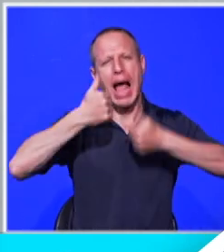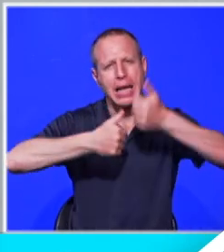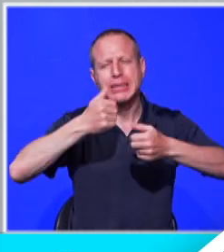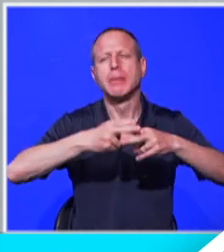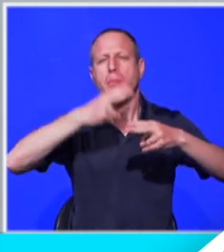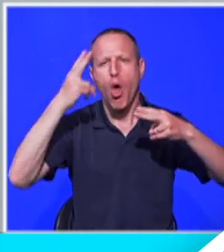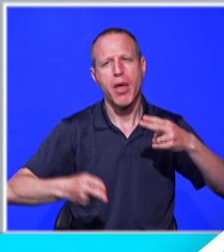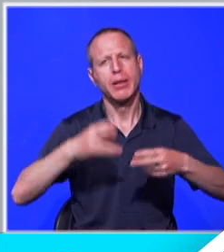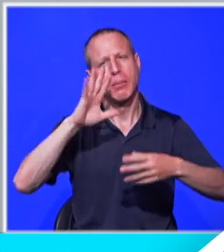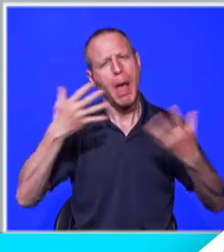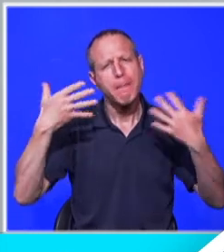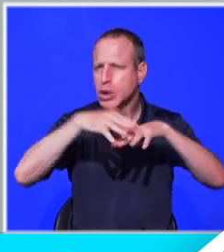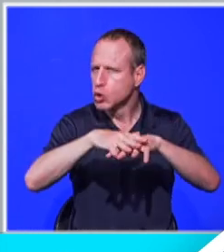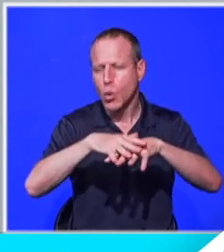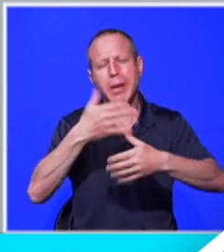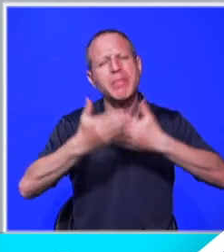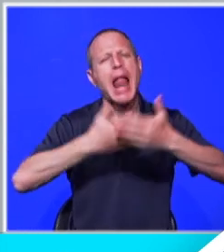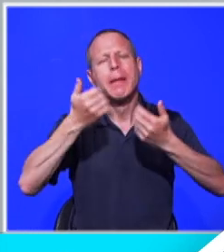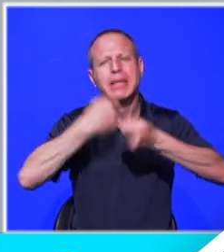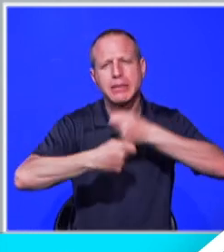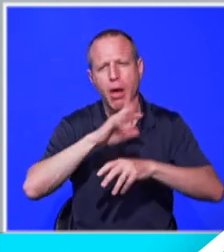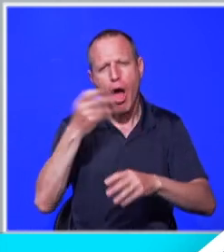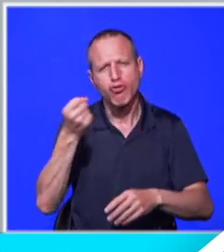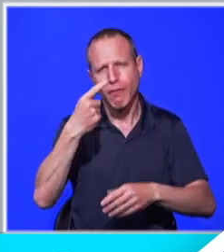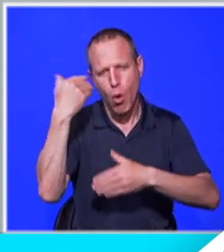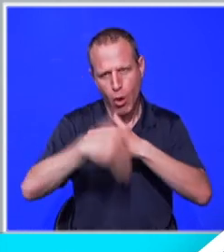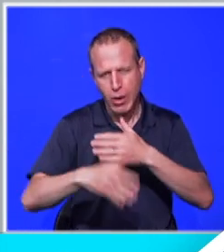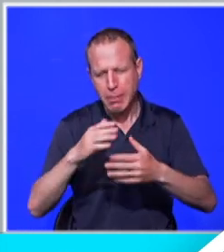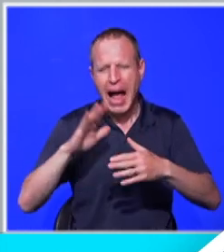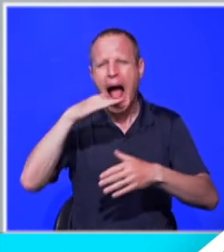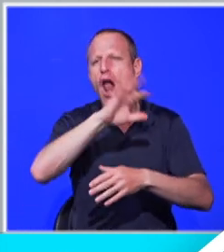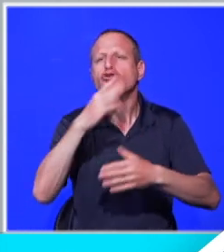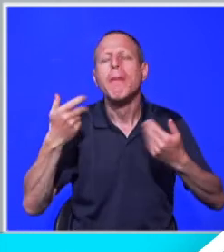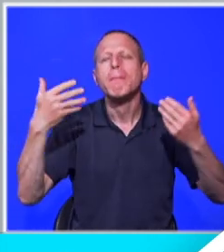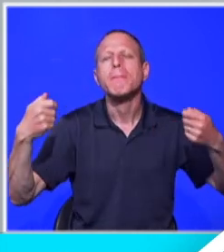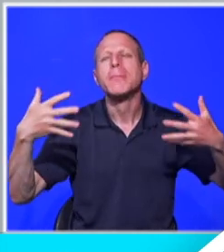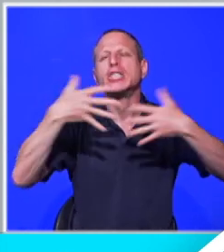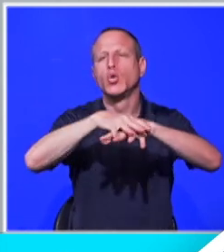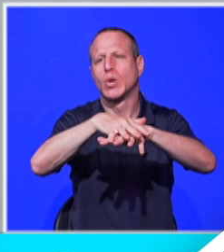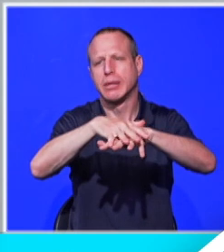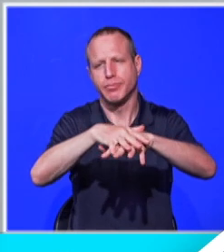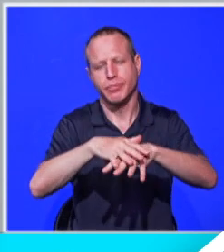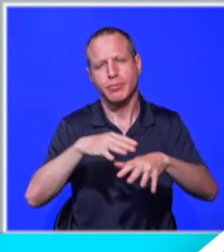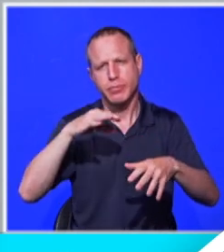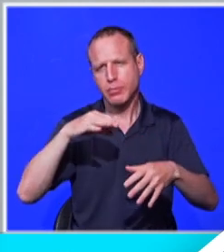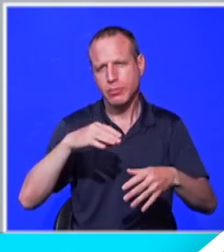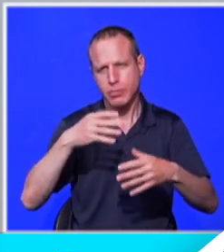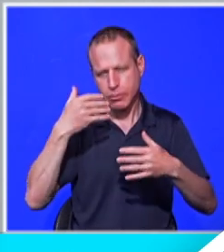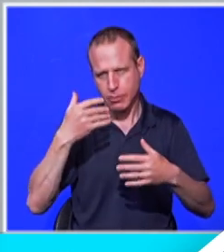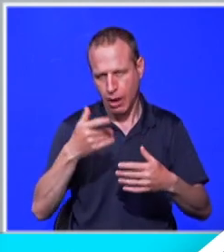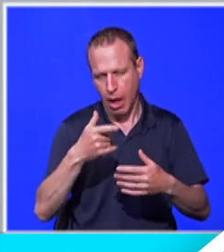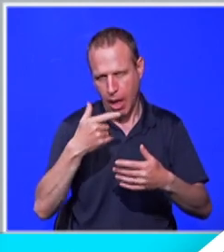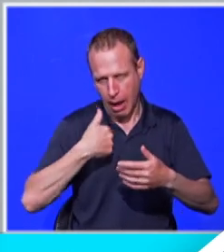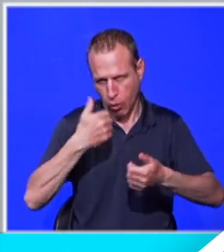גם בתהליכים של מיזוגים. תראה רק בשבועות האחרונים גל של מיזוגים מאפיין את המשק, כאשר אנחנו גם ככה מדינה הכי